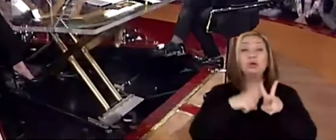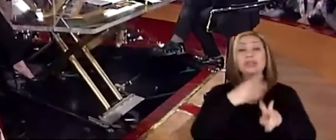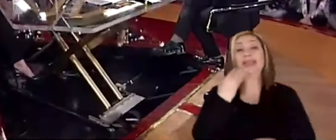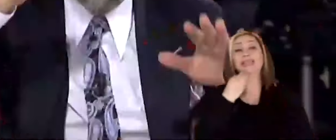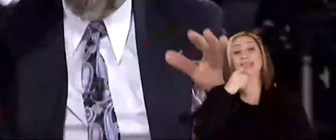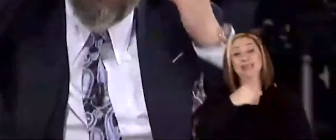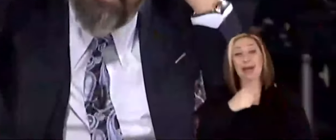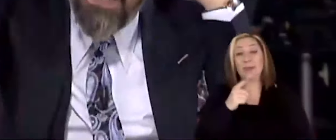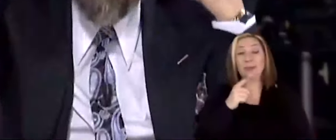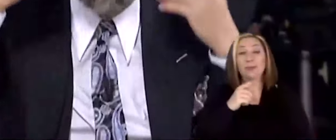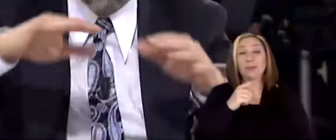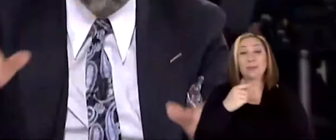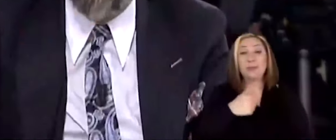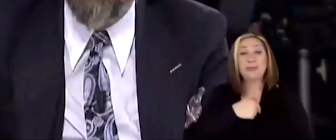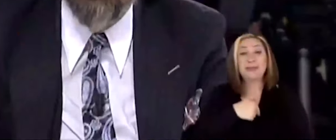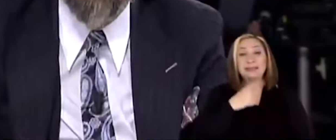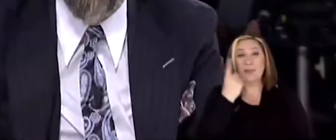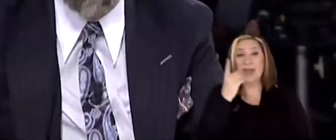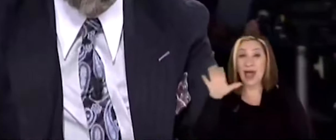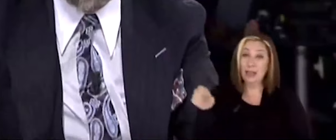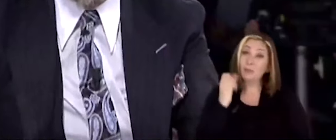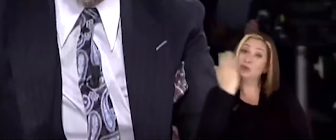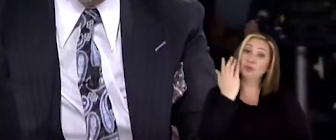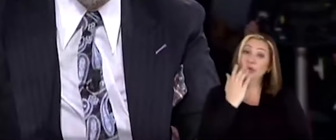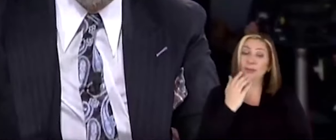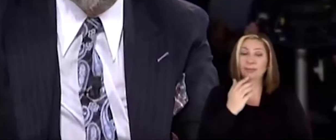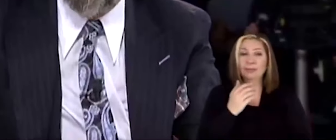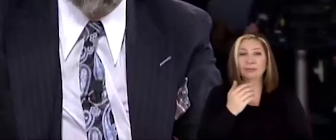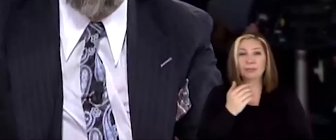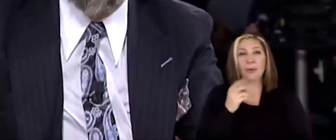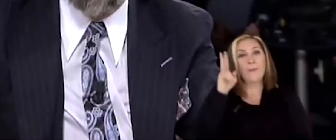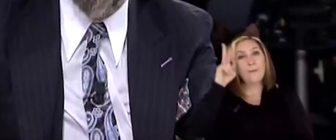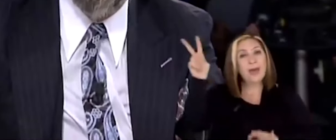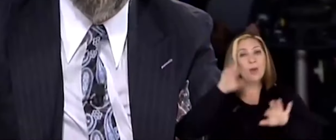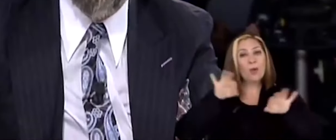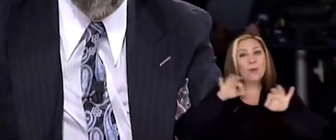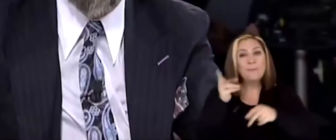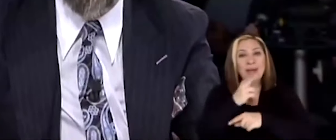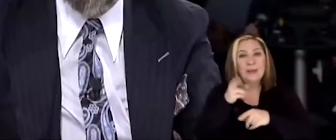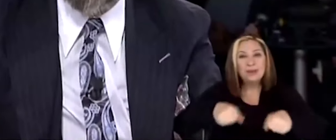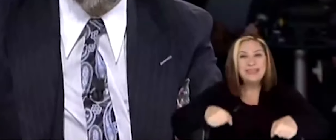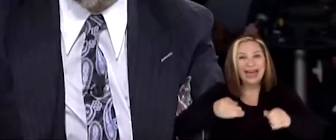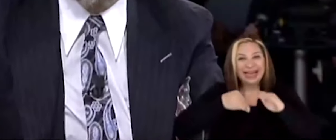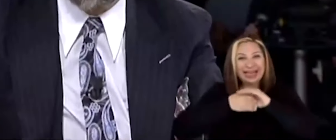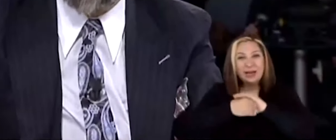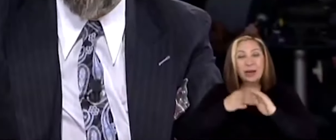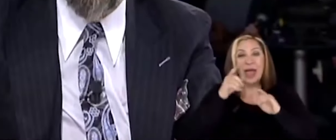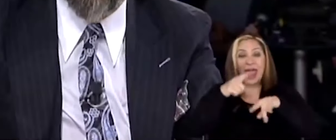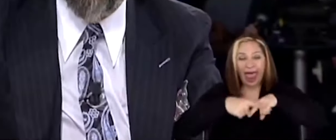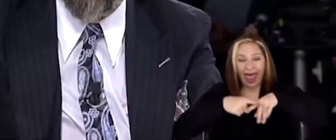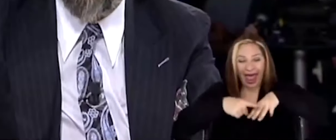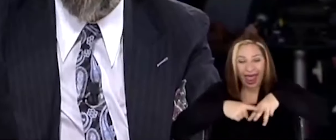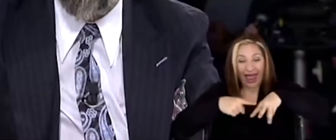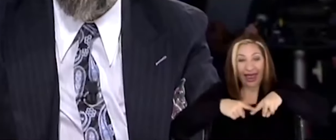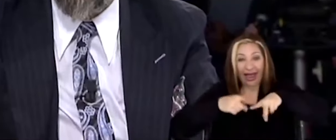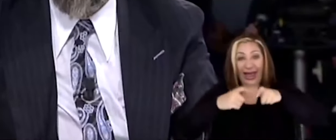gençliği. Beni seni dedi bir yere götüreceğim dedi. Beyoğlu'nda balık pazarının girişinde Hengame diye bir yere